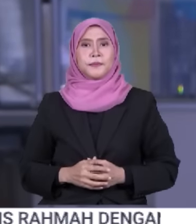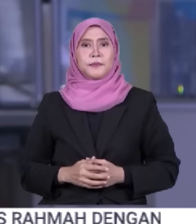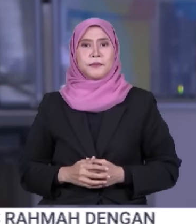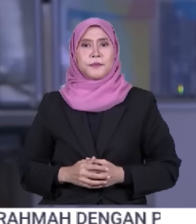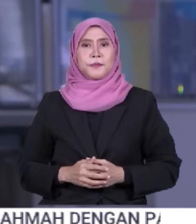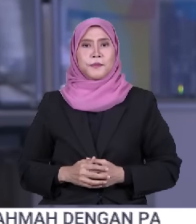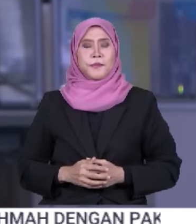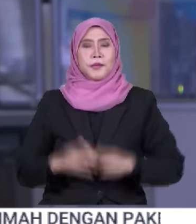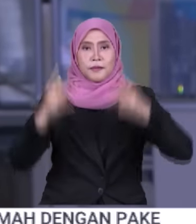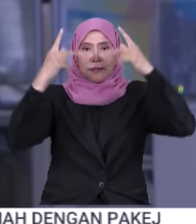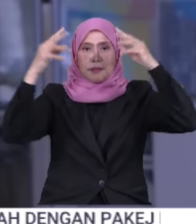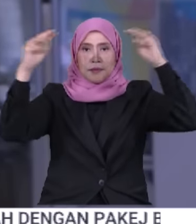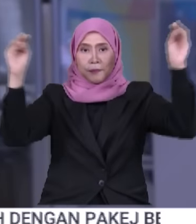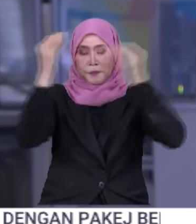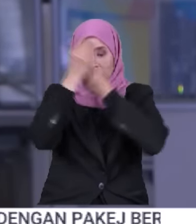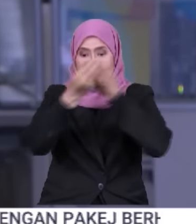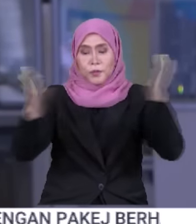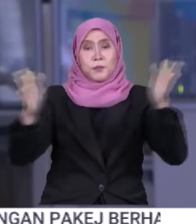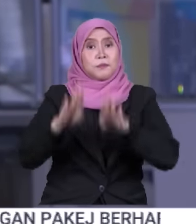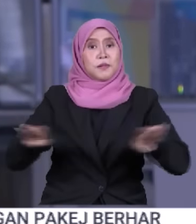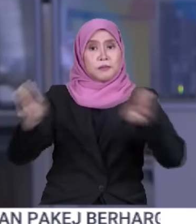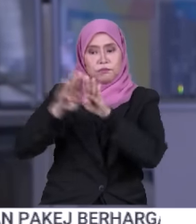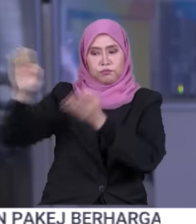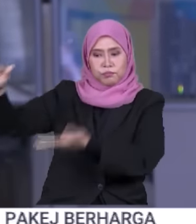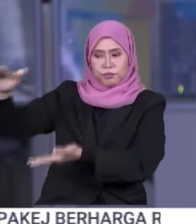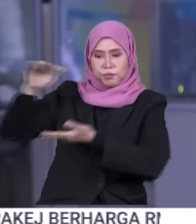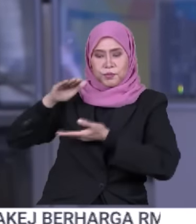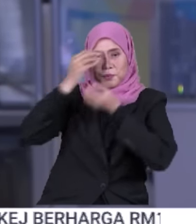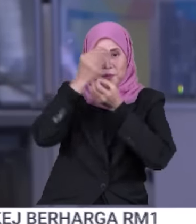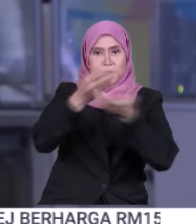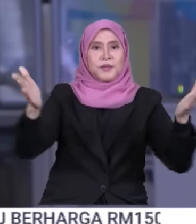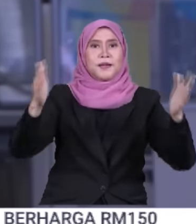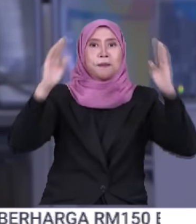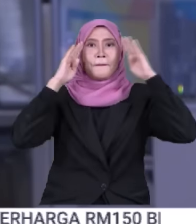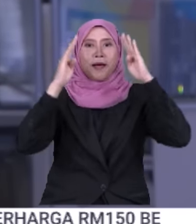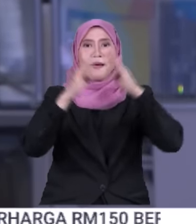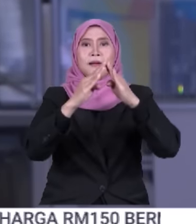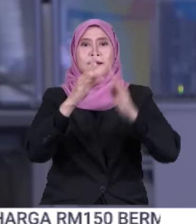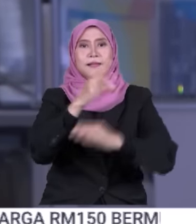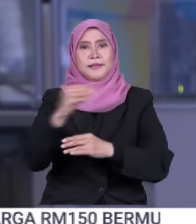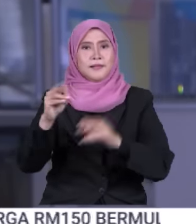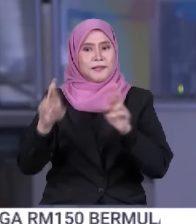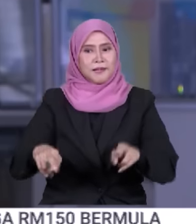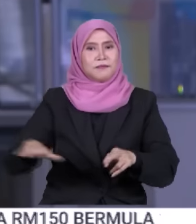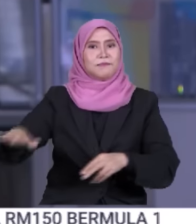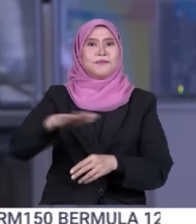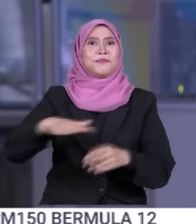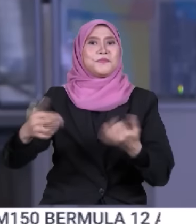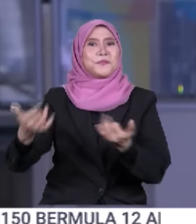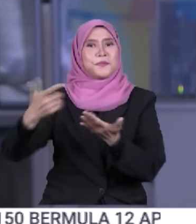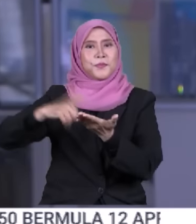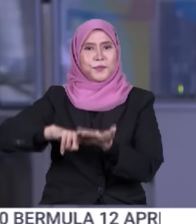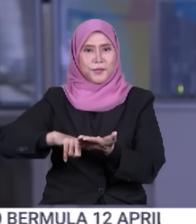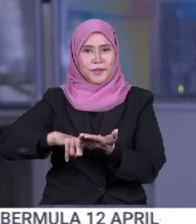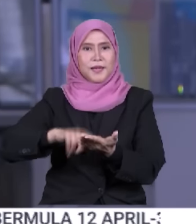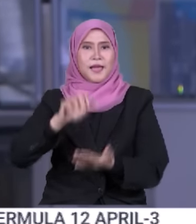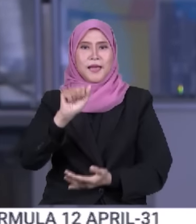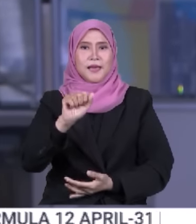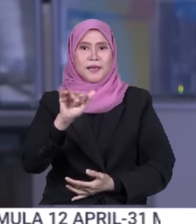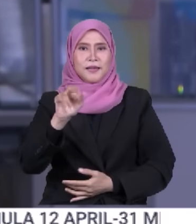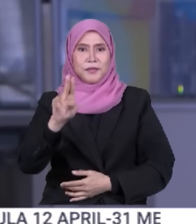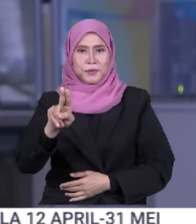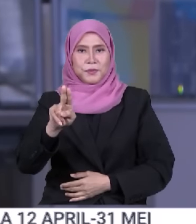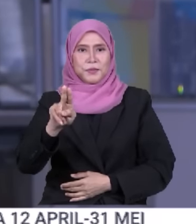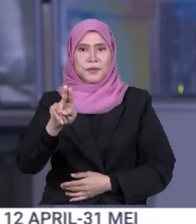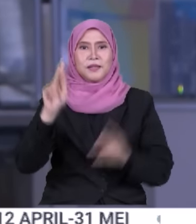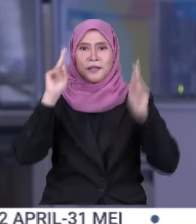Baik, saudara, Perdana Menteri memaklumkan berita baik buat kerajaan negeri Pahang dan rakyat negeri itu. Perinciannya bersama wartawan Ayu Nurhan Saleh